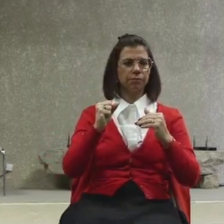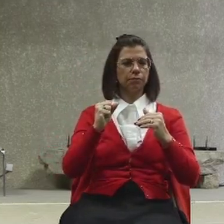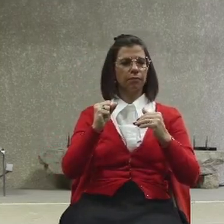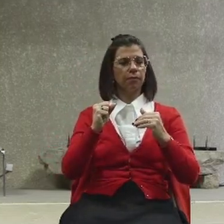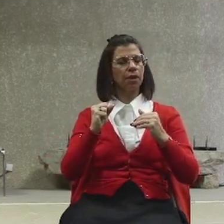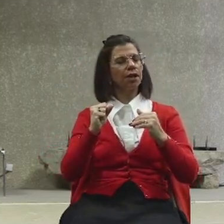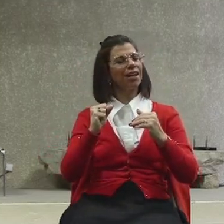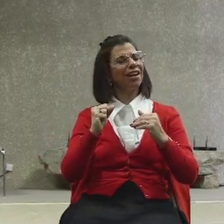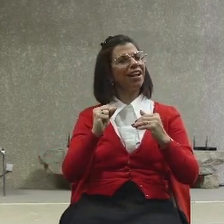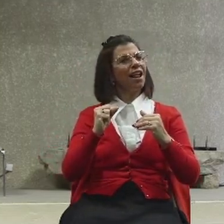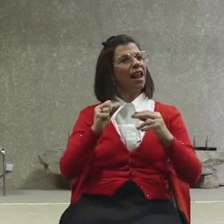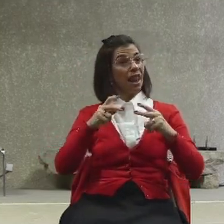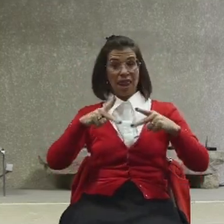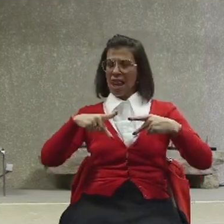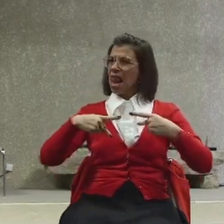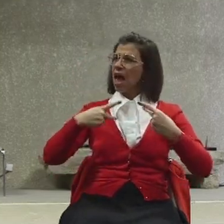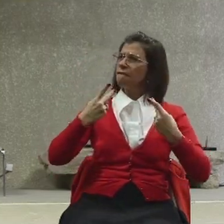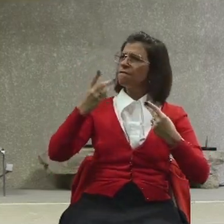de blessures,